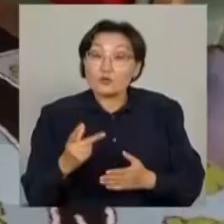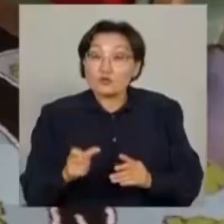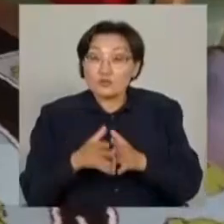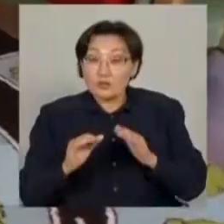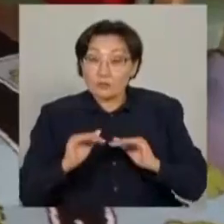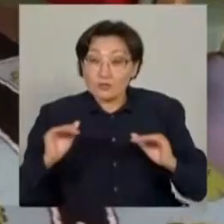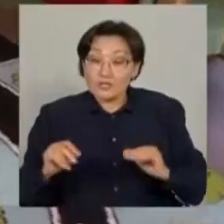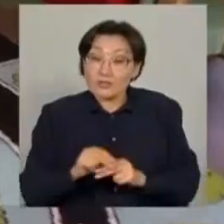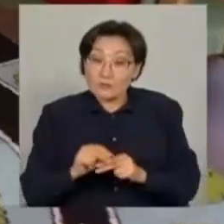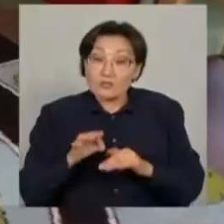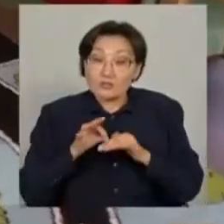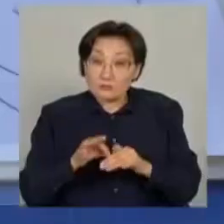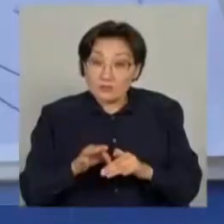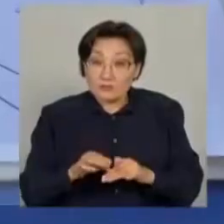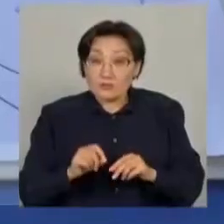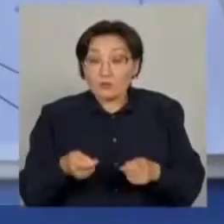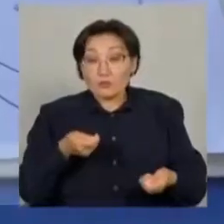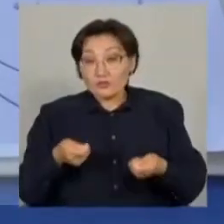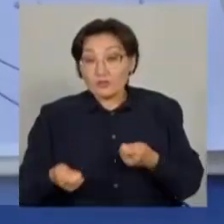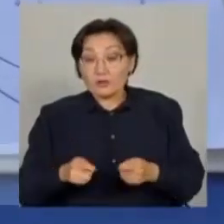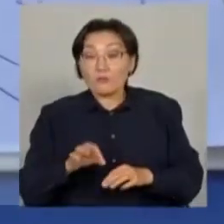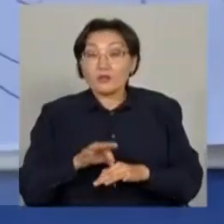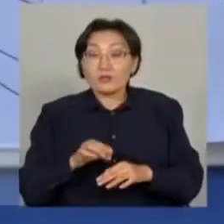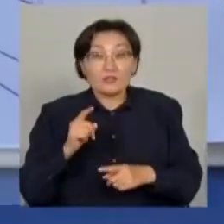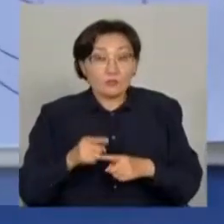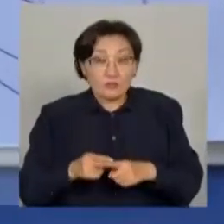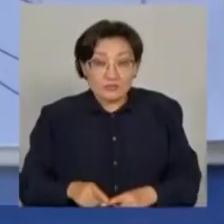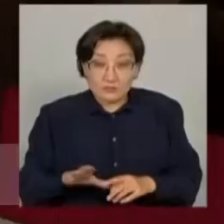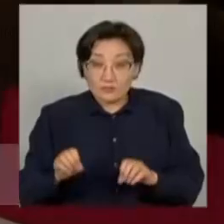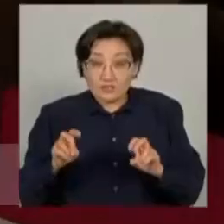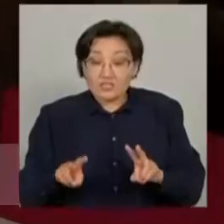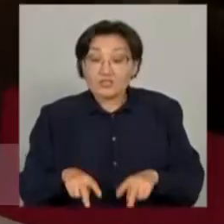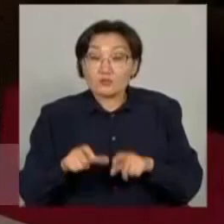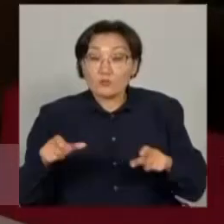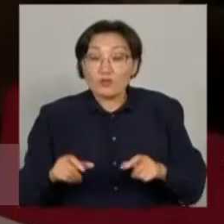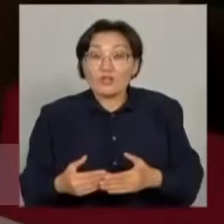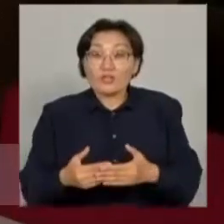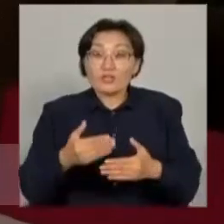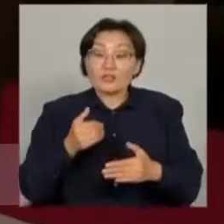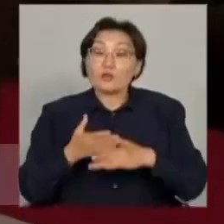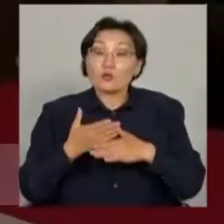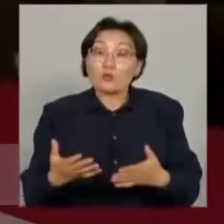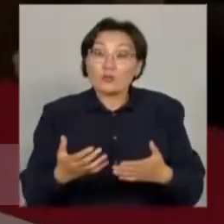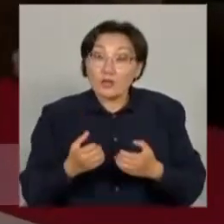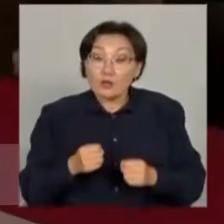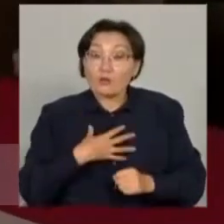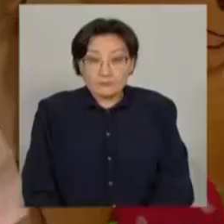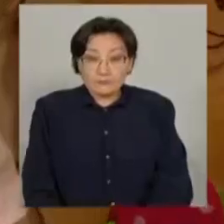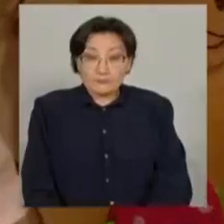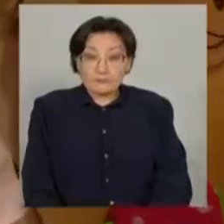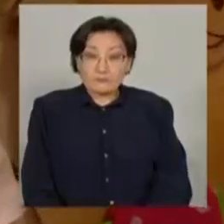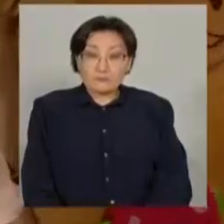300-ден астам бала ем қабылдайды. Мекеме басшысы ауруды асқындырып алмай, арнайы мамандарға ерте жүгіну маңызды деген